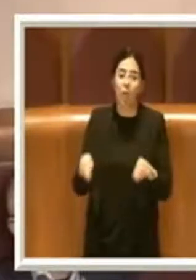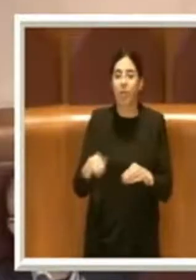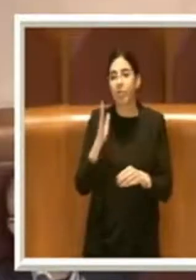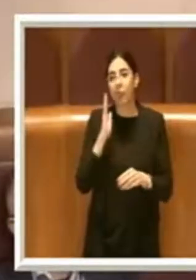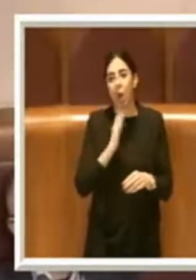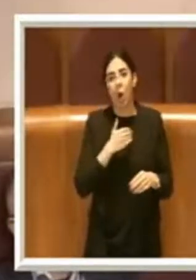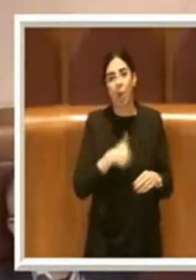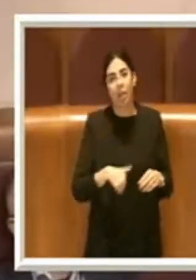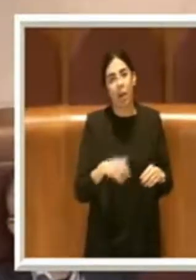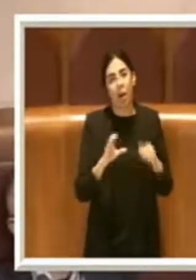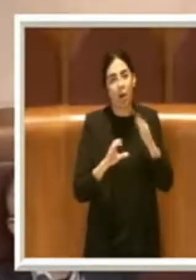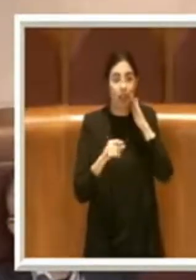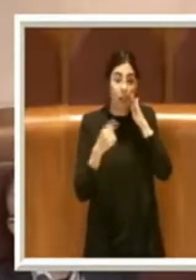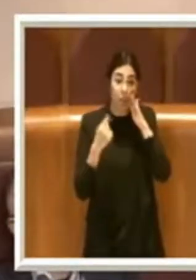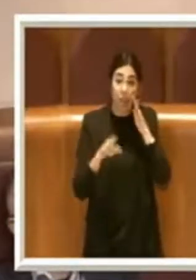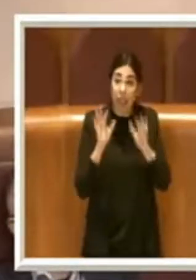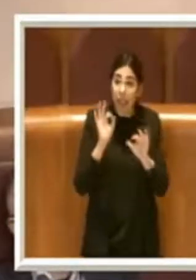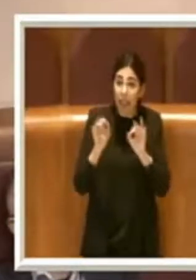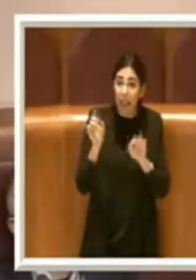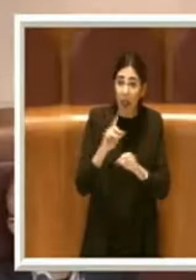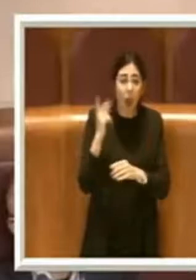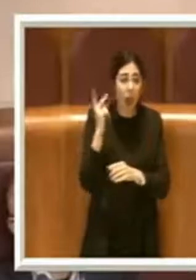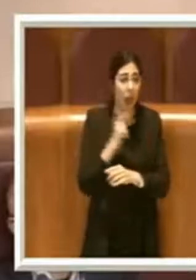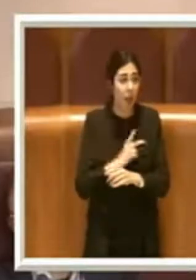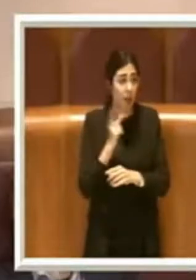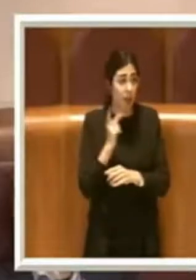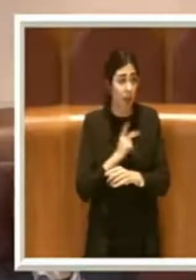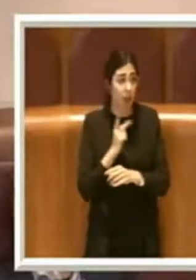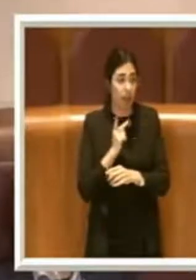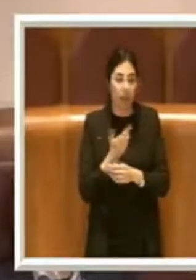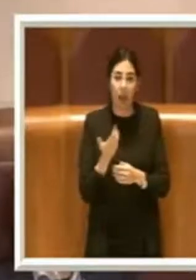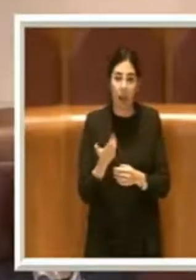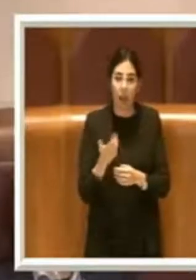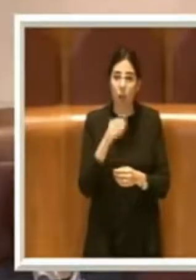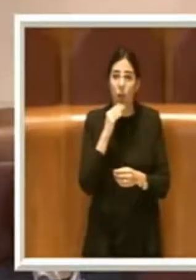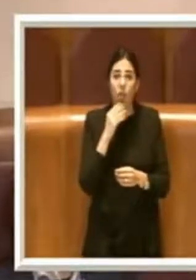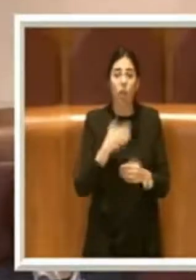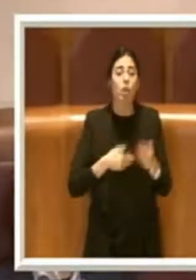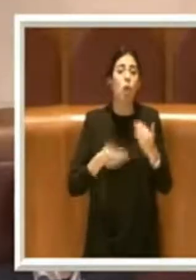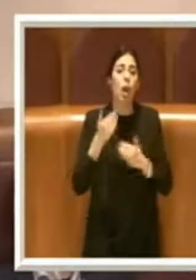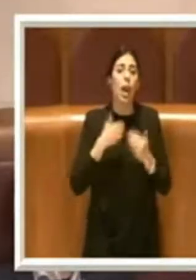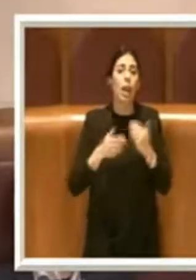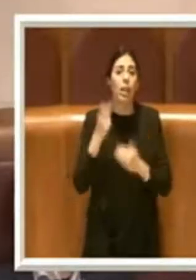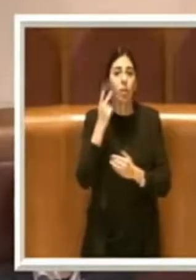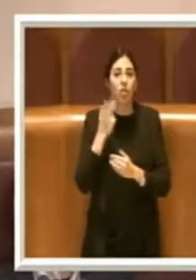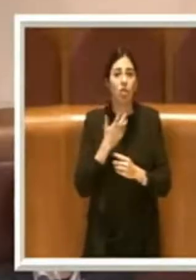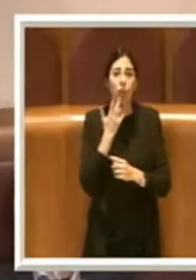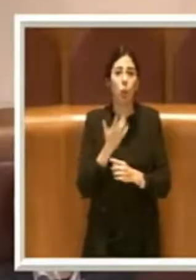non è una critica, ma è la verità, perché basti tornare indietro nel tempo e vedere 5 anni fa